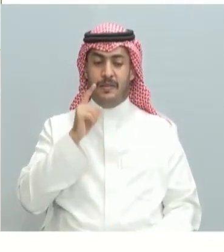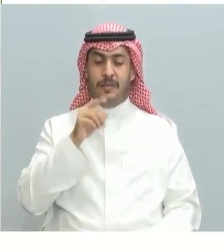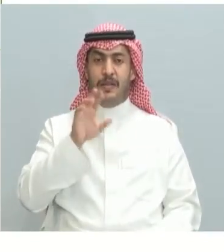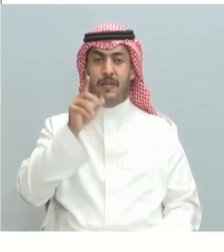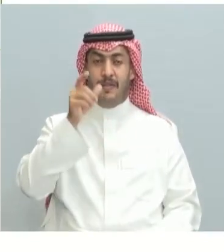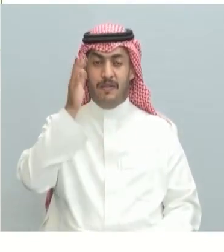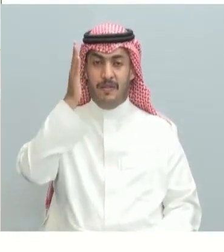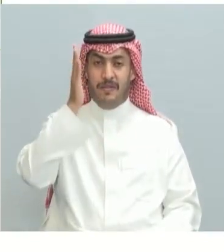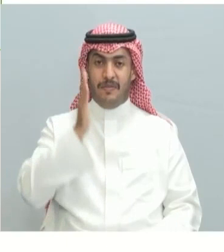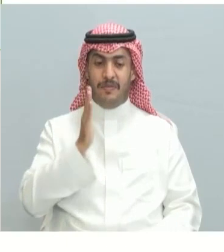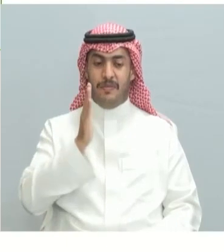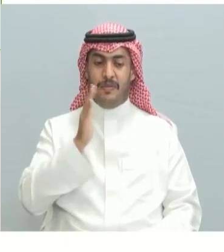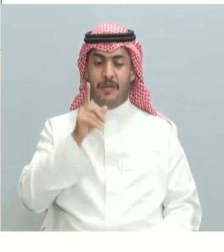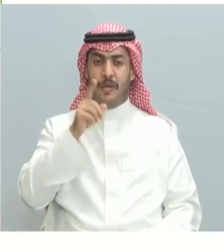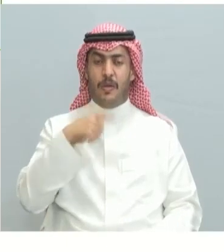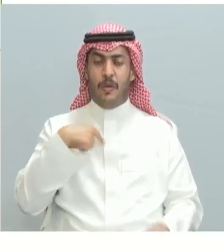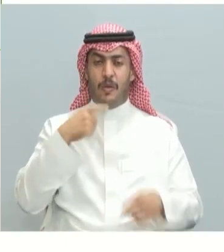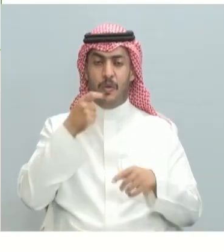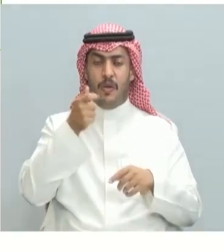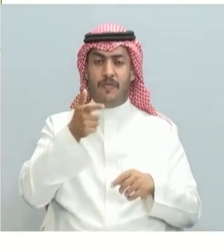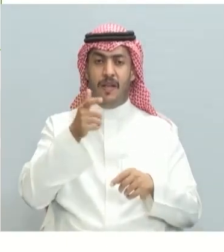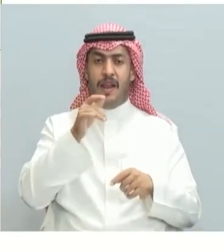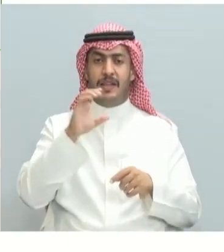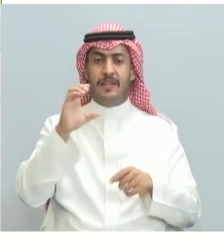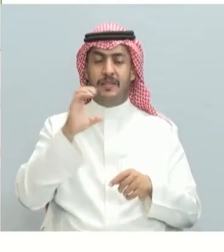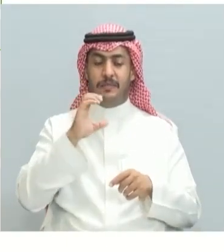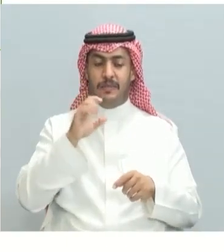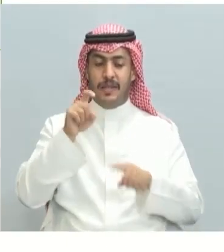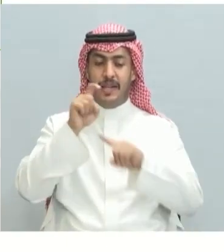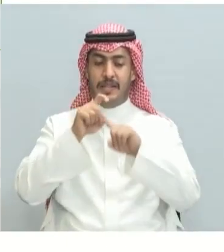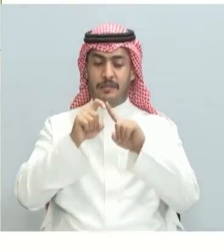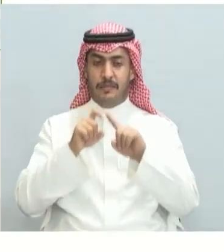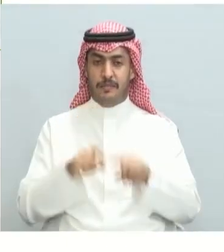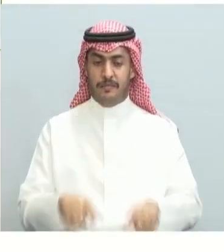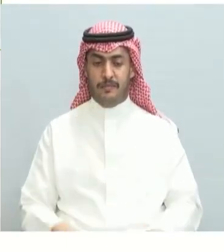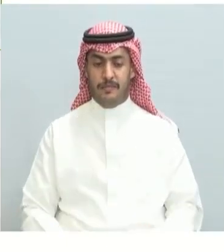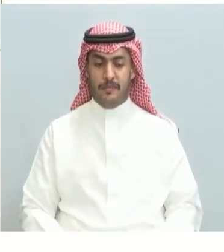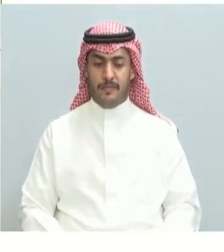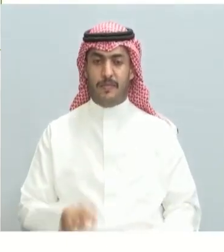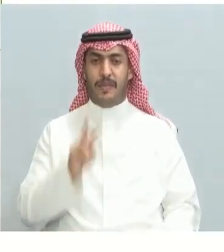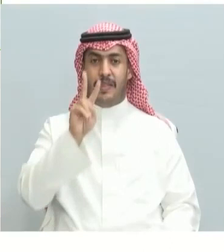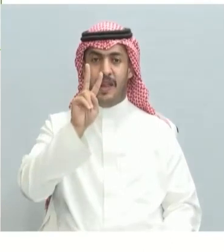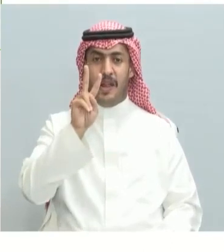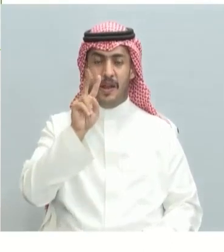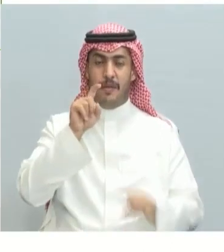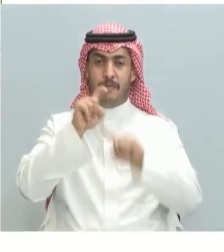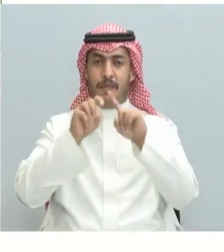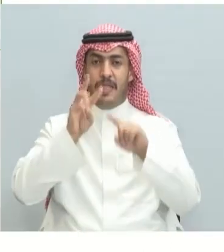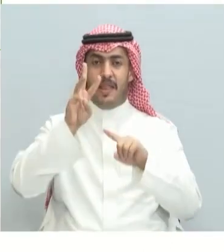تم تمثيل كلفه الائتمان ونجد انها ماذا بالنسبه نلاحظ هنا 2%